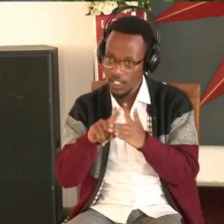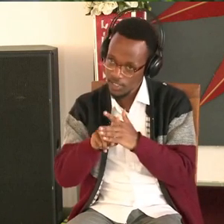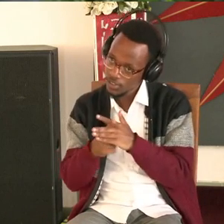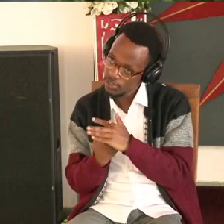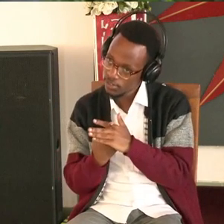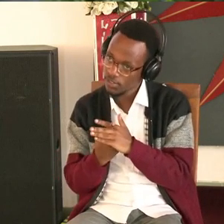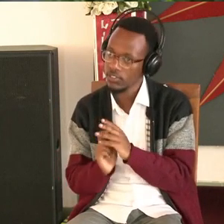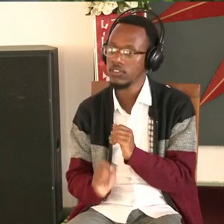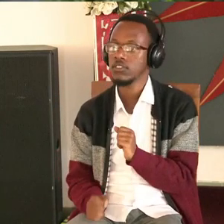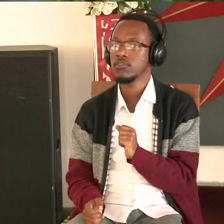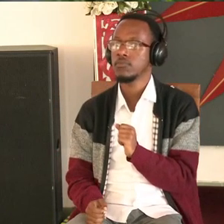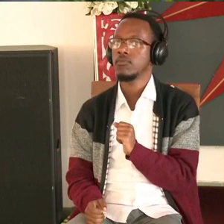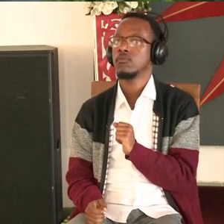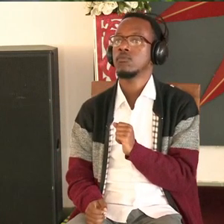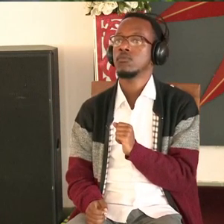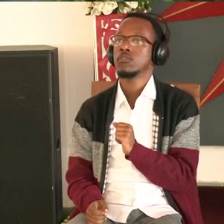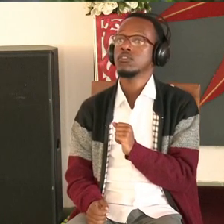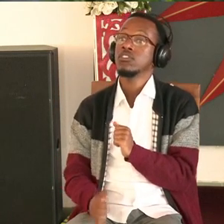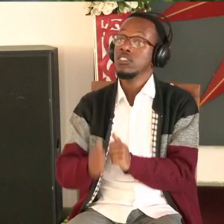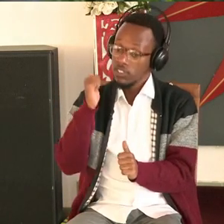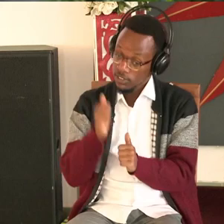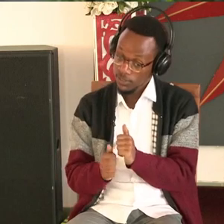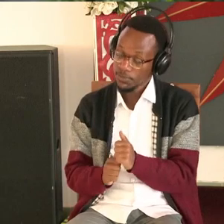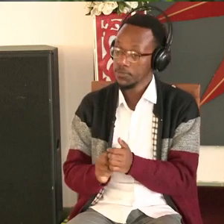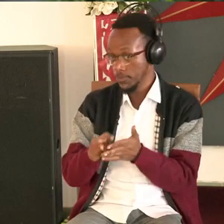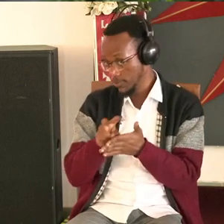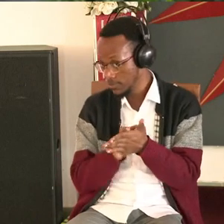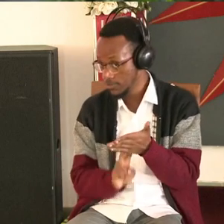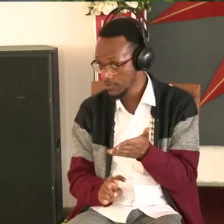Ijambo yasomye byiza byo gutangira.